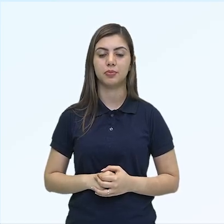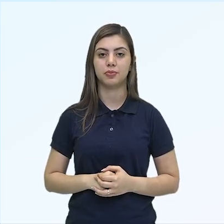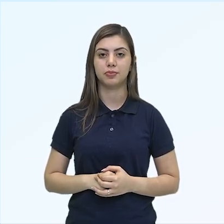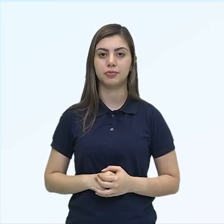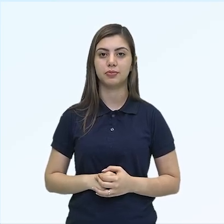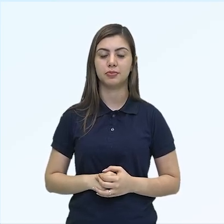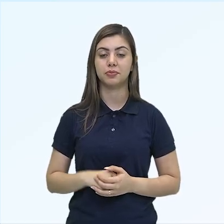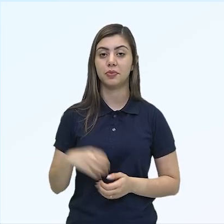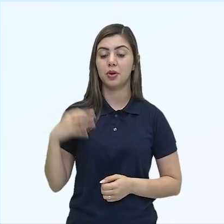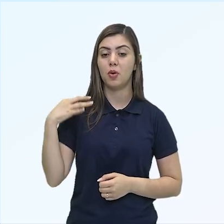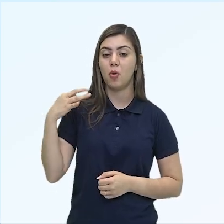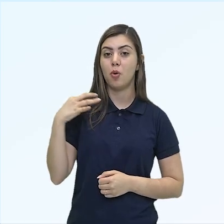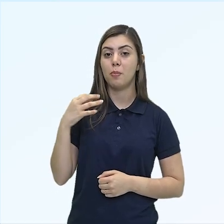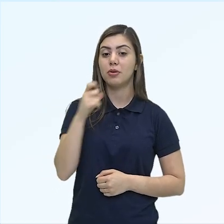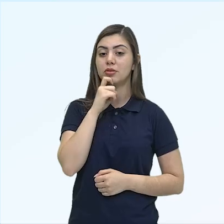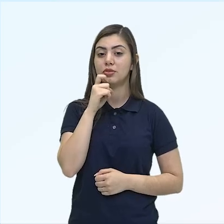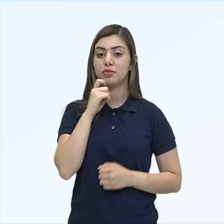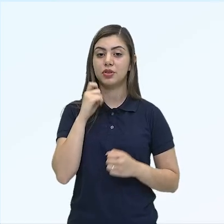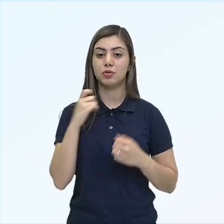Jacket, jaqueta.